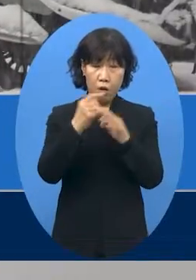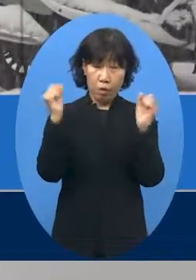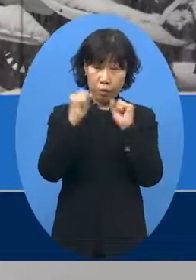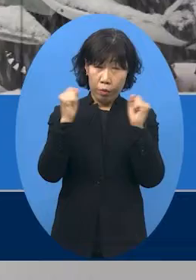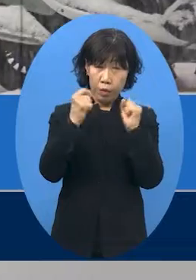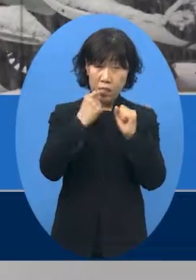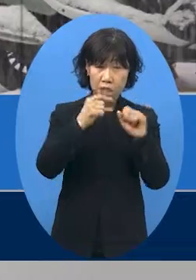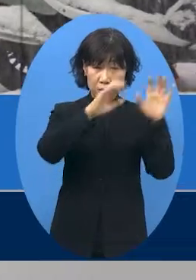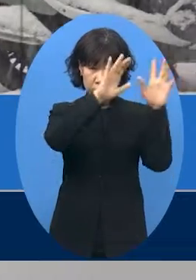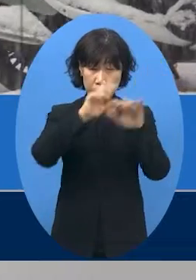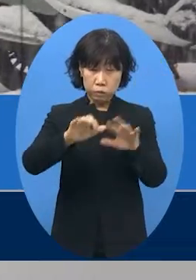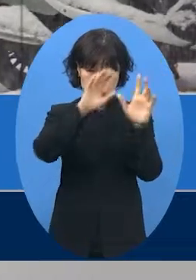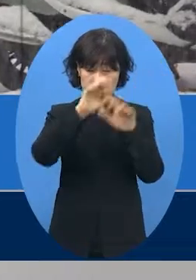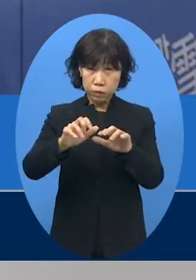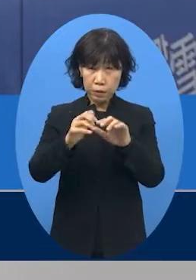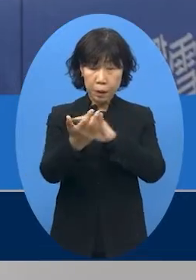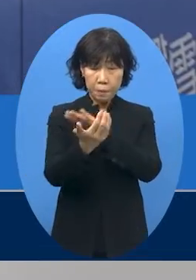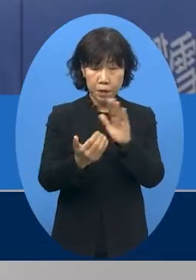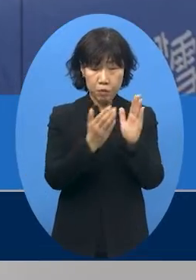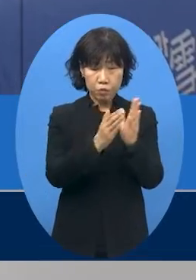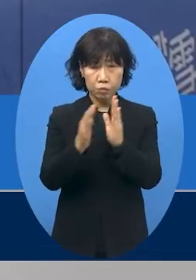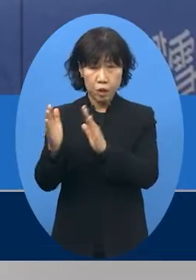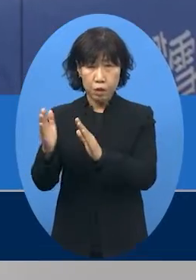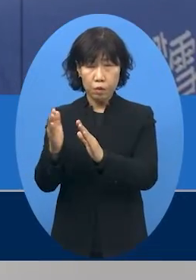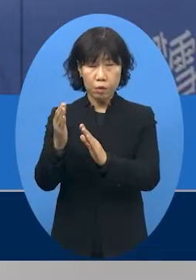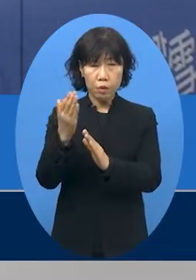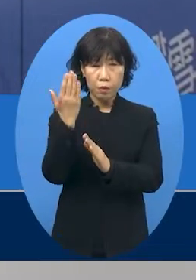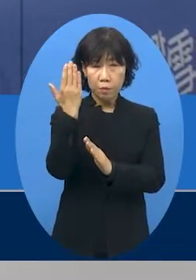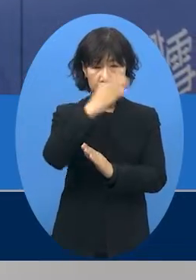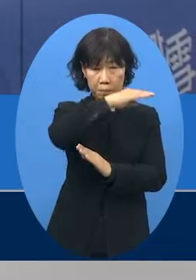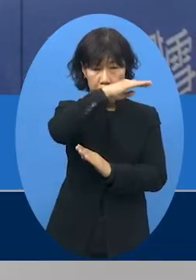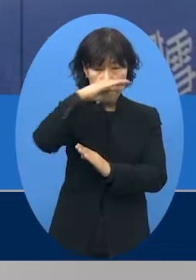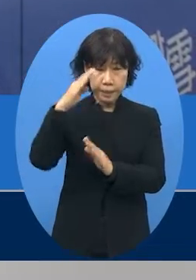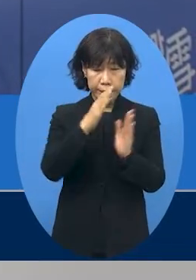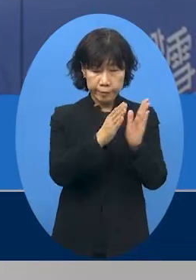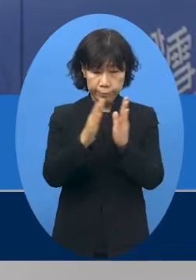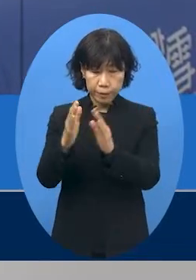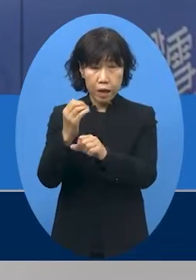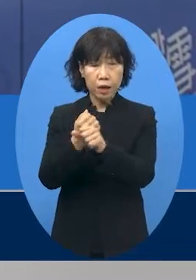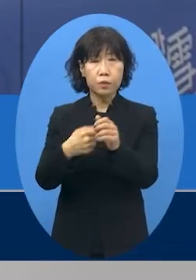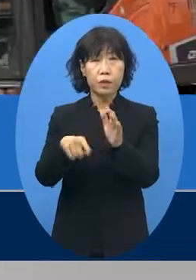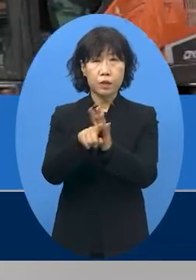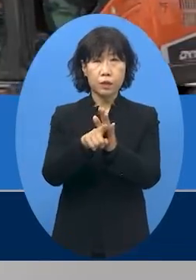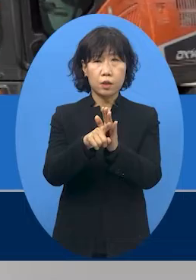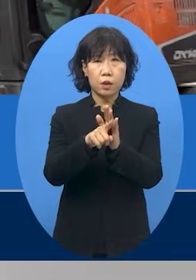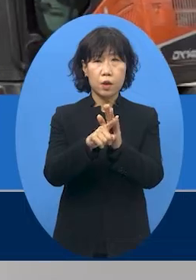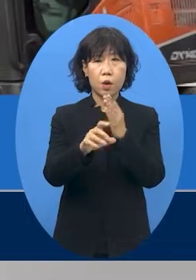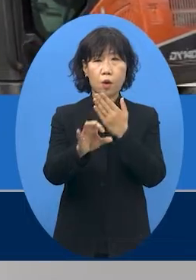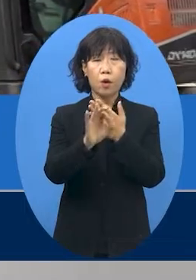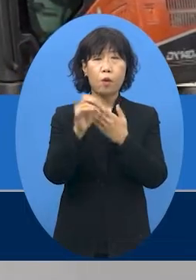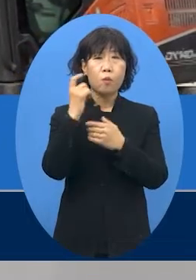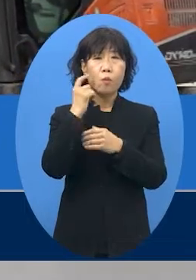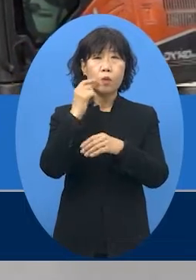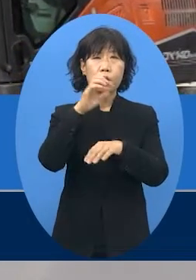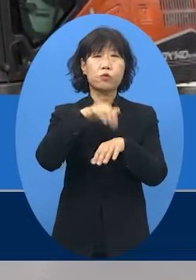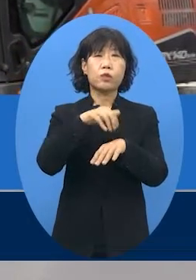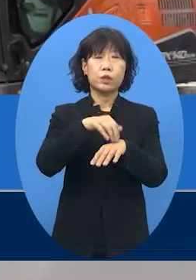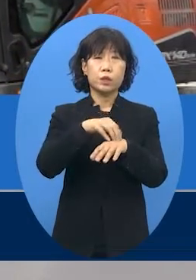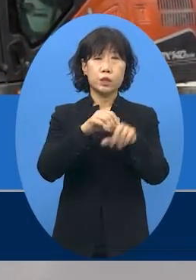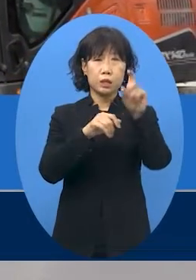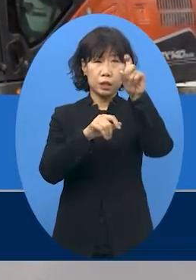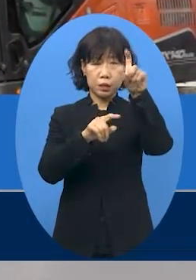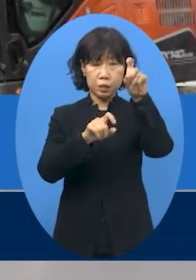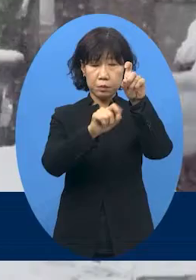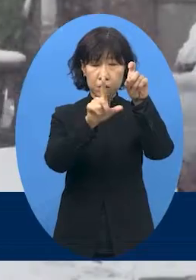물결 강선로 인한 혼란을 데뷔하고 질서있는 제설대책 추진을 위한 실전 모의고사 11월 29일